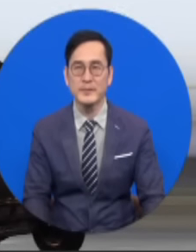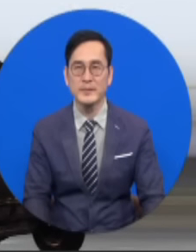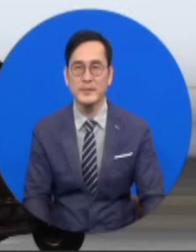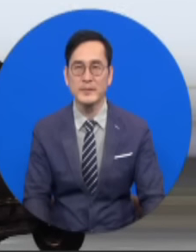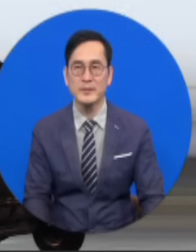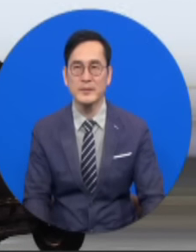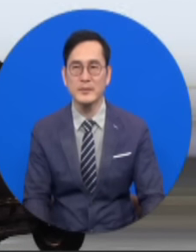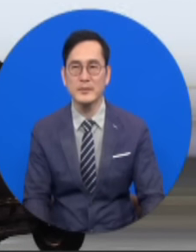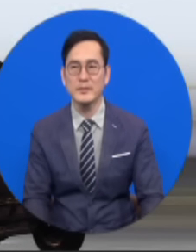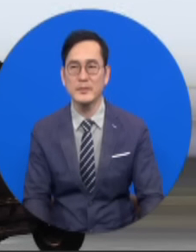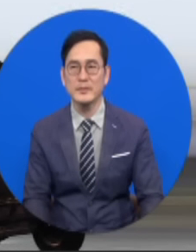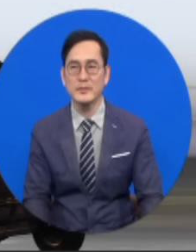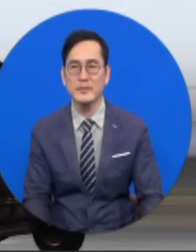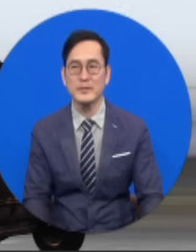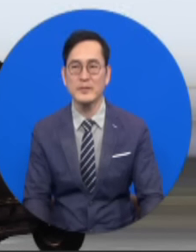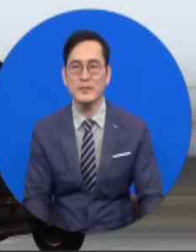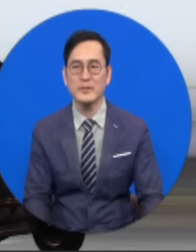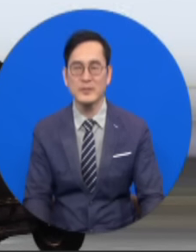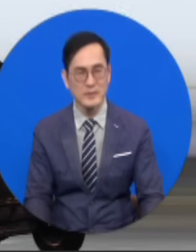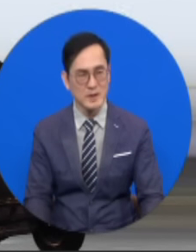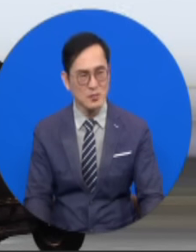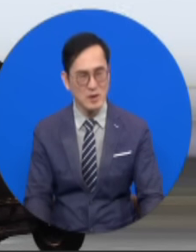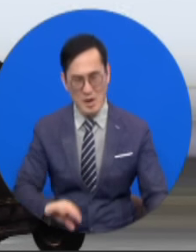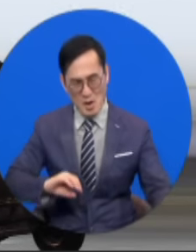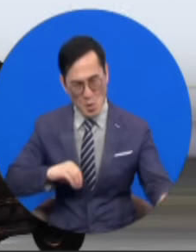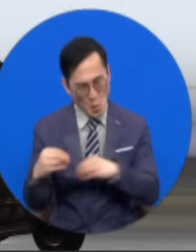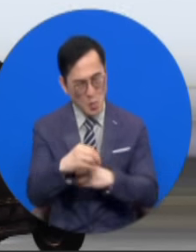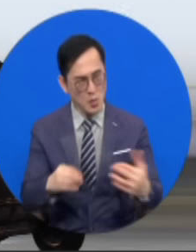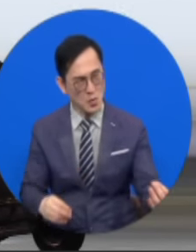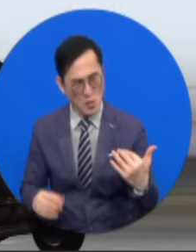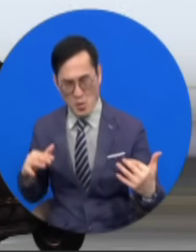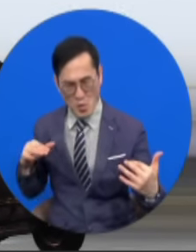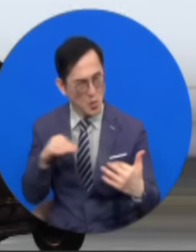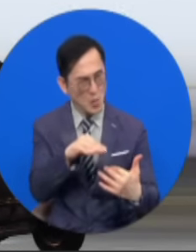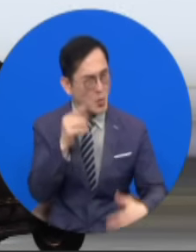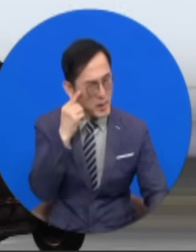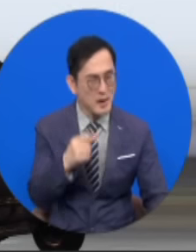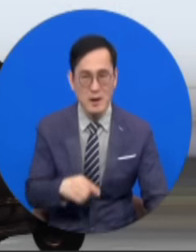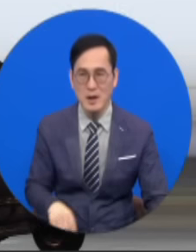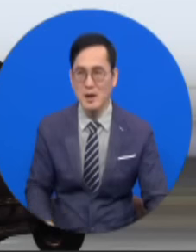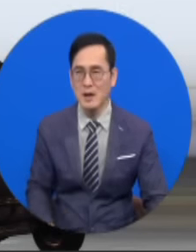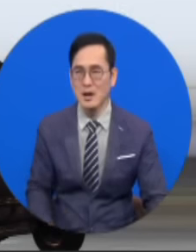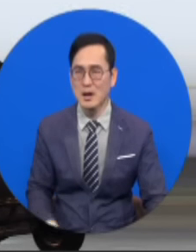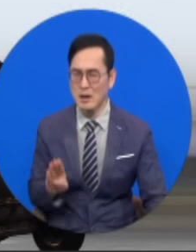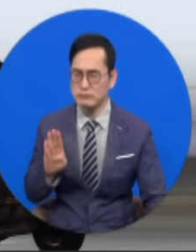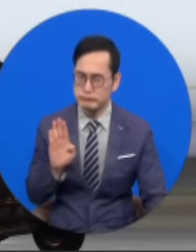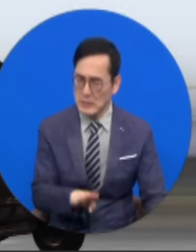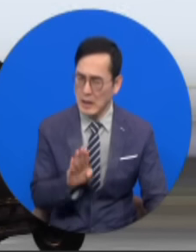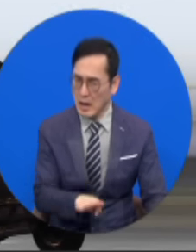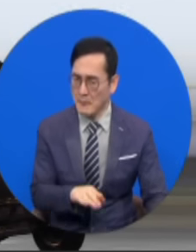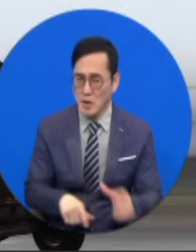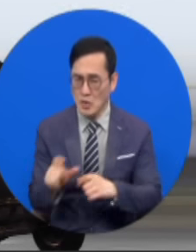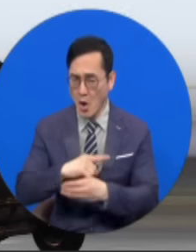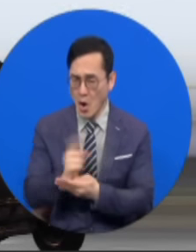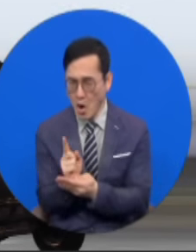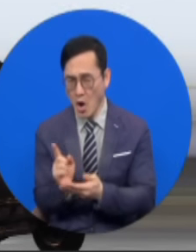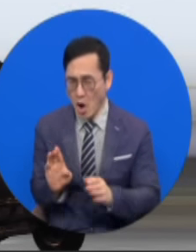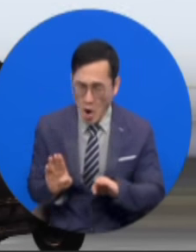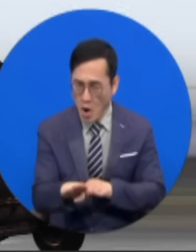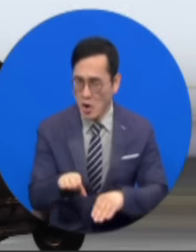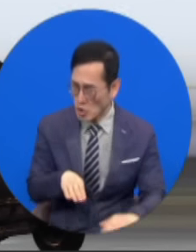합니다 운전자 아네 왜 그렇게 역주행을 했느냐 그러자 운전자는 브레이크를 밟을수록 더 가속이 됐다